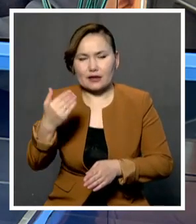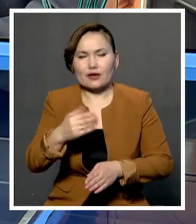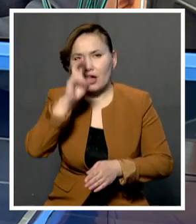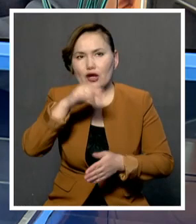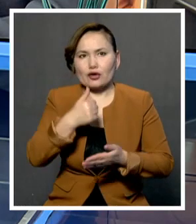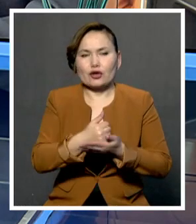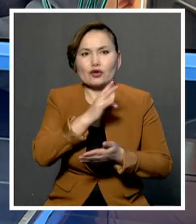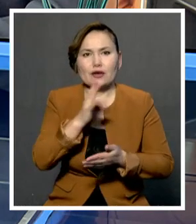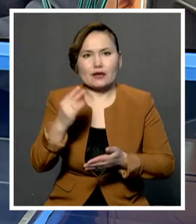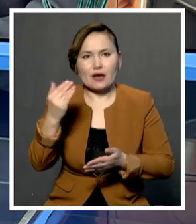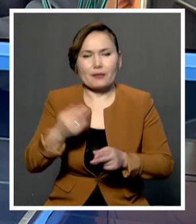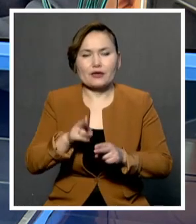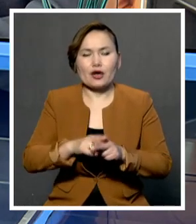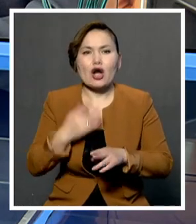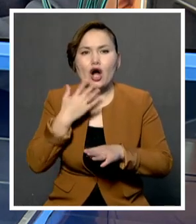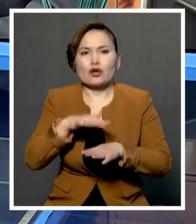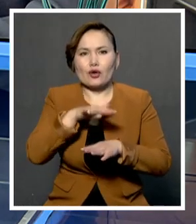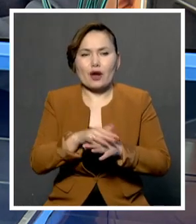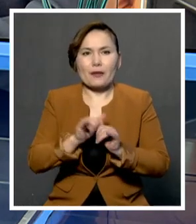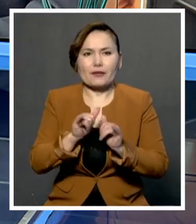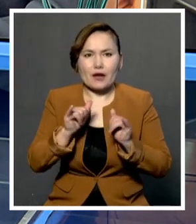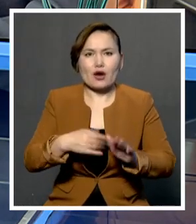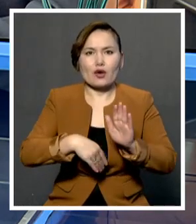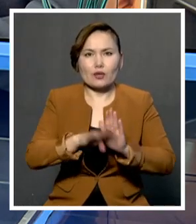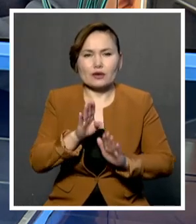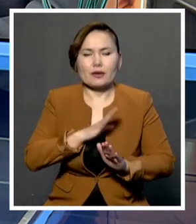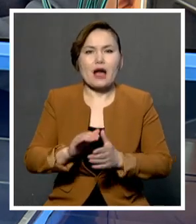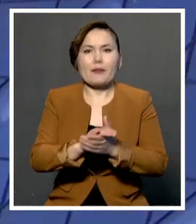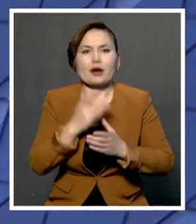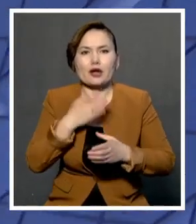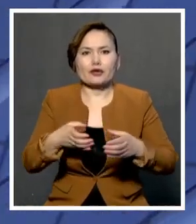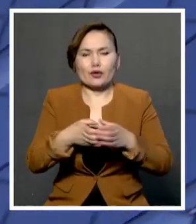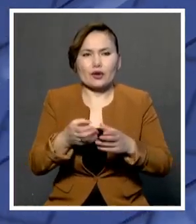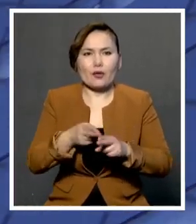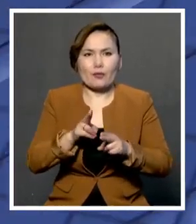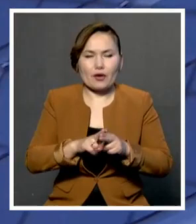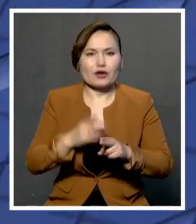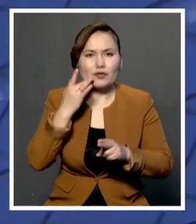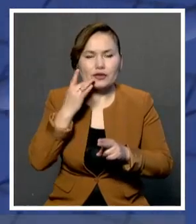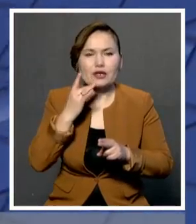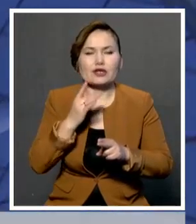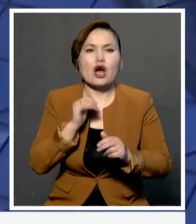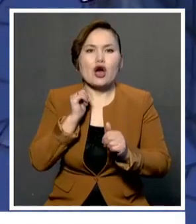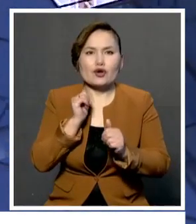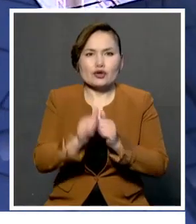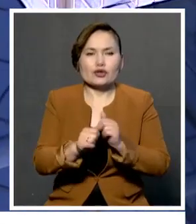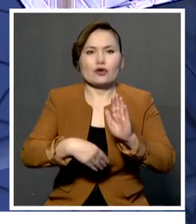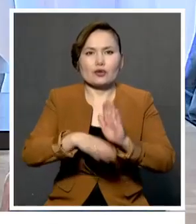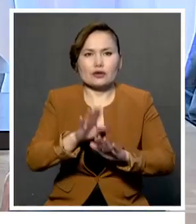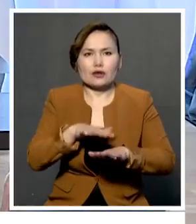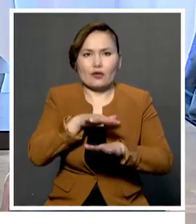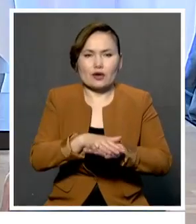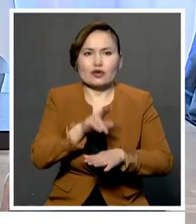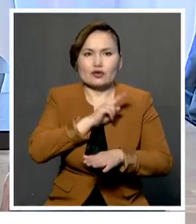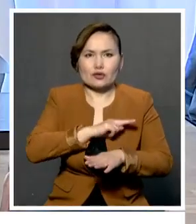осы уақыт ішінде ұлттық қор дамудың жаңа деңгейіне көтеріліп, Біріккен ұлттар ұйымының есебінде алдыңғы қатарлы халықаралық үздік 20 қордың қатарына қосылғанын атап